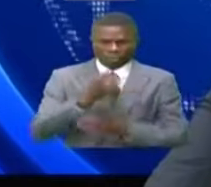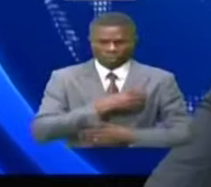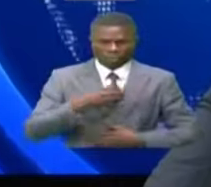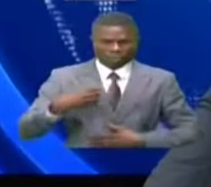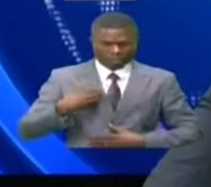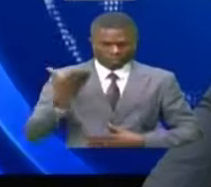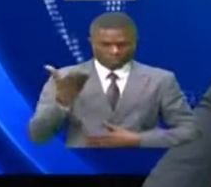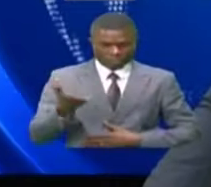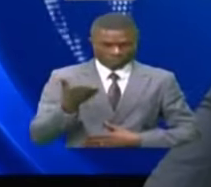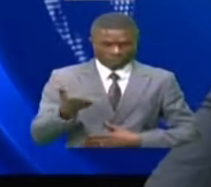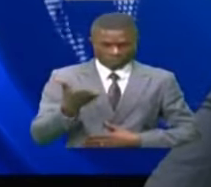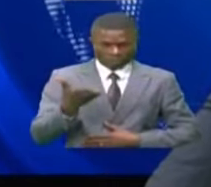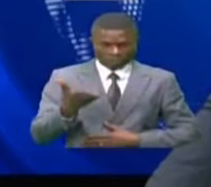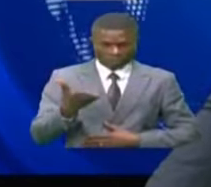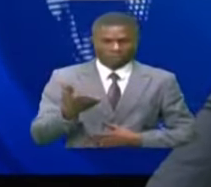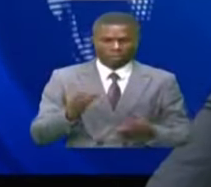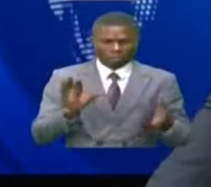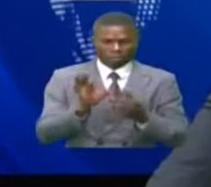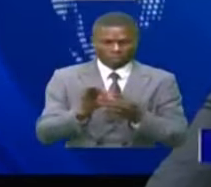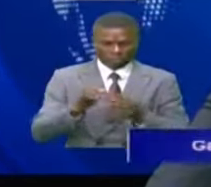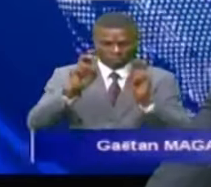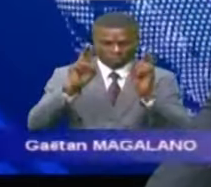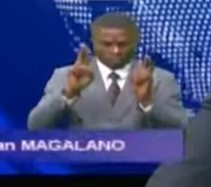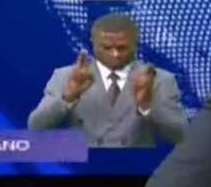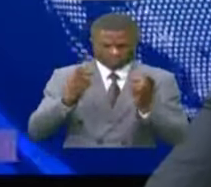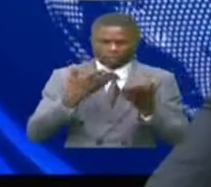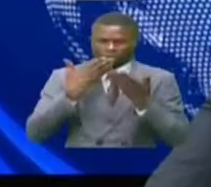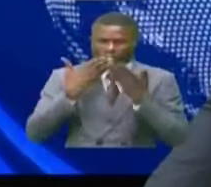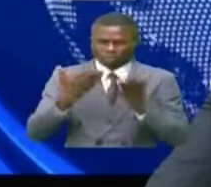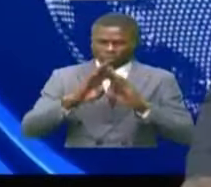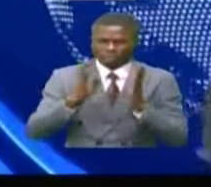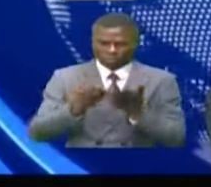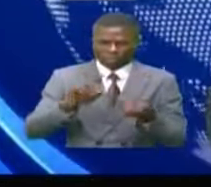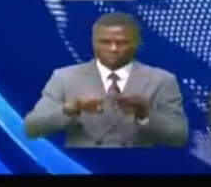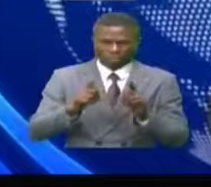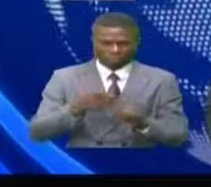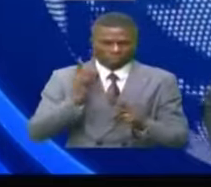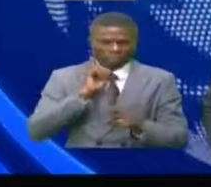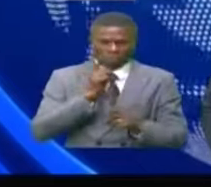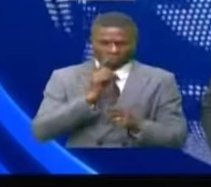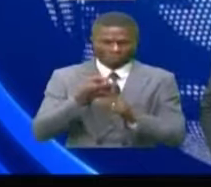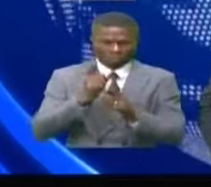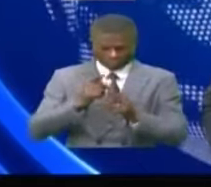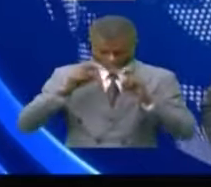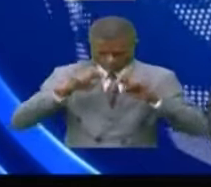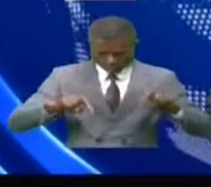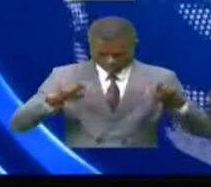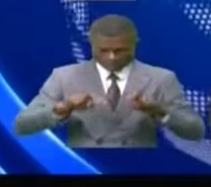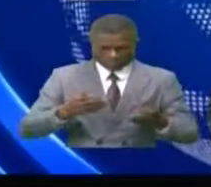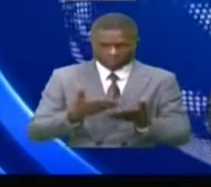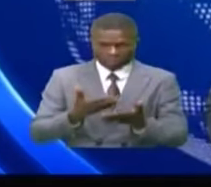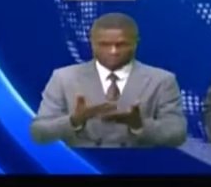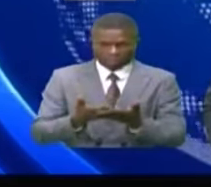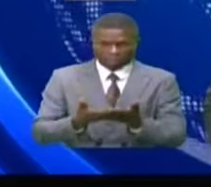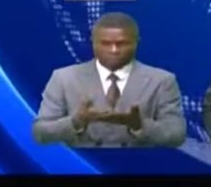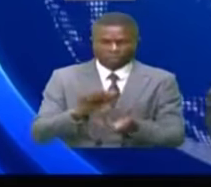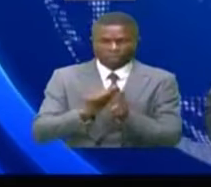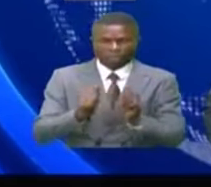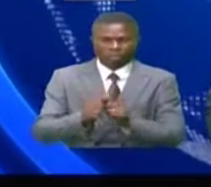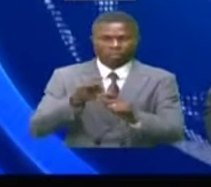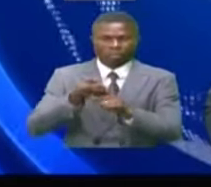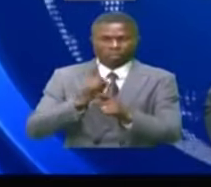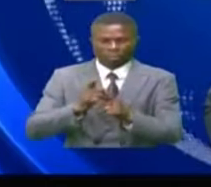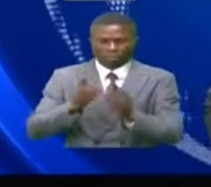Michu, bienvenue. Si vous nous rejoignez sur la RTNC, le résultat produit deux inventions made in DRC issues